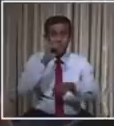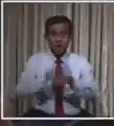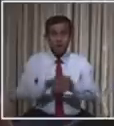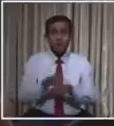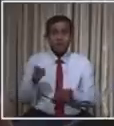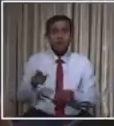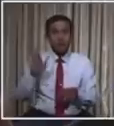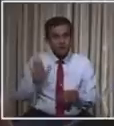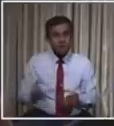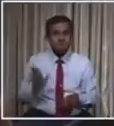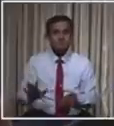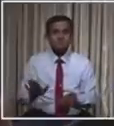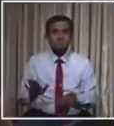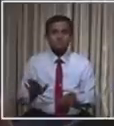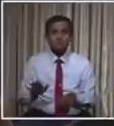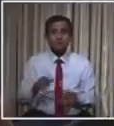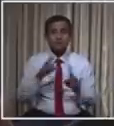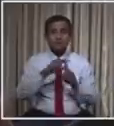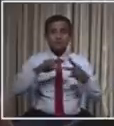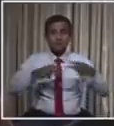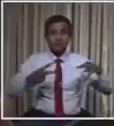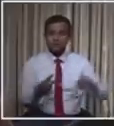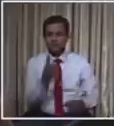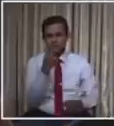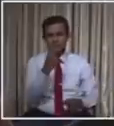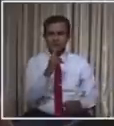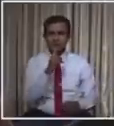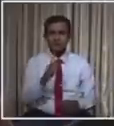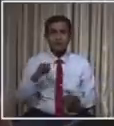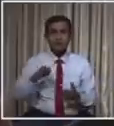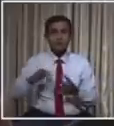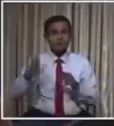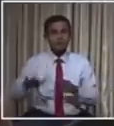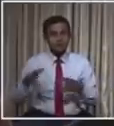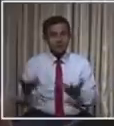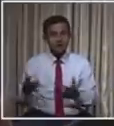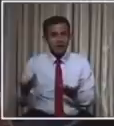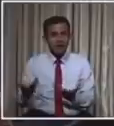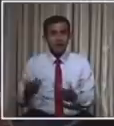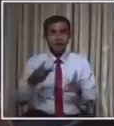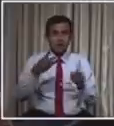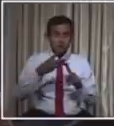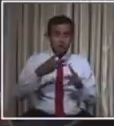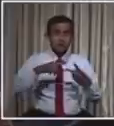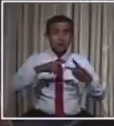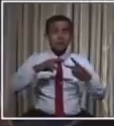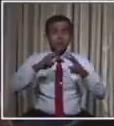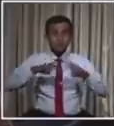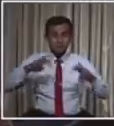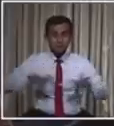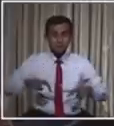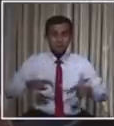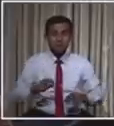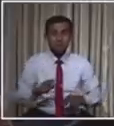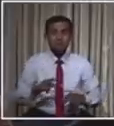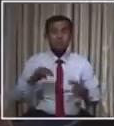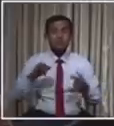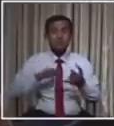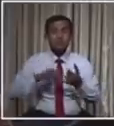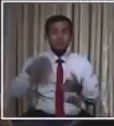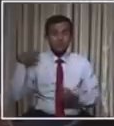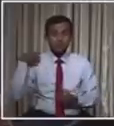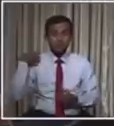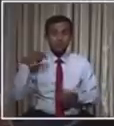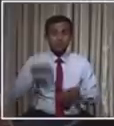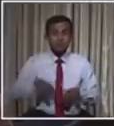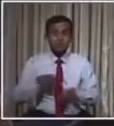මෙතන ඉඳලම තිනවා කියලා DNA පරීක්ෂණ දෙකකින් කියනවා සාරා මෙතන ඉඳලා නැහැ කියලා තුන්වෙනි පරීක්ෂණයක් හරි කරන්න ඕනේ ඇයි සාරා